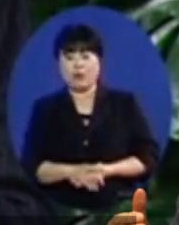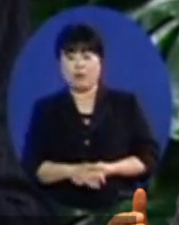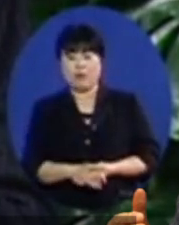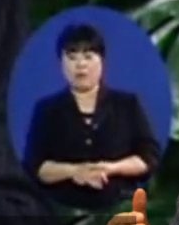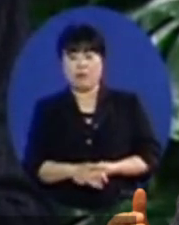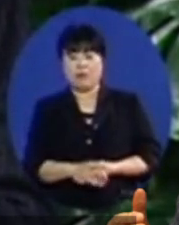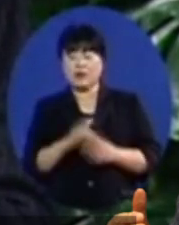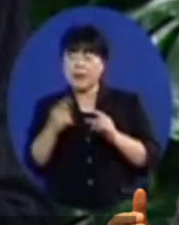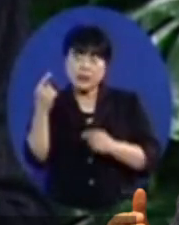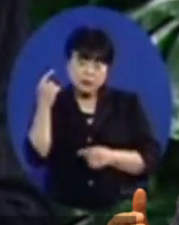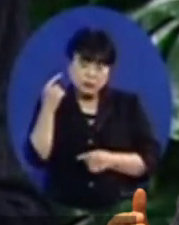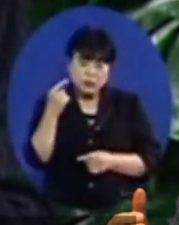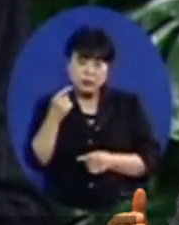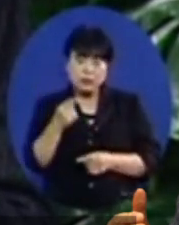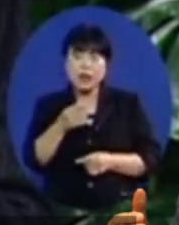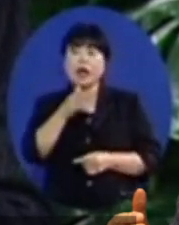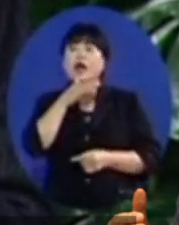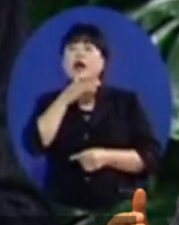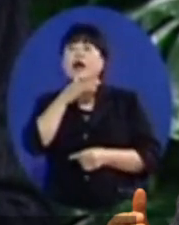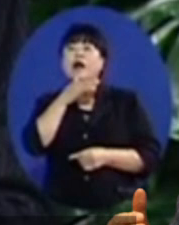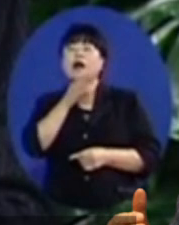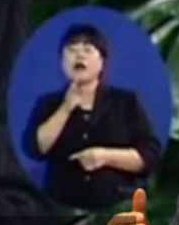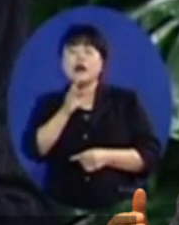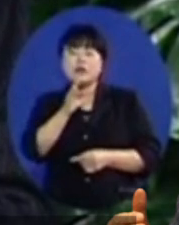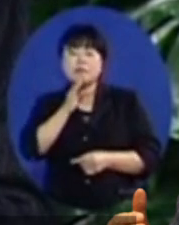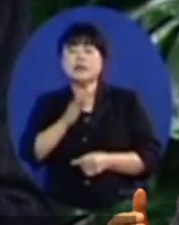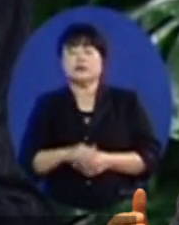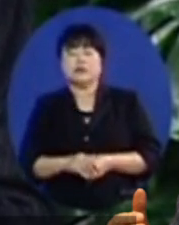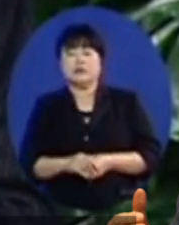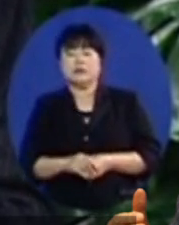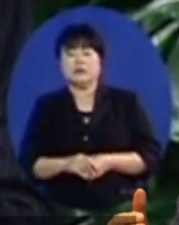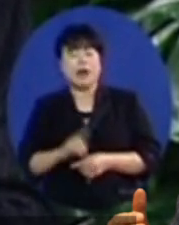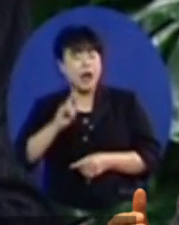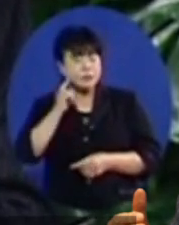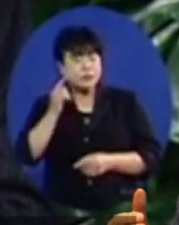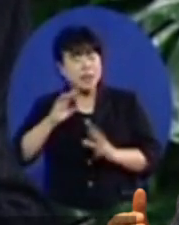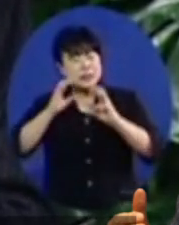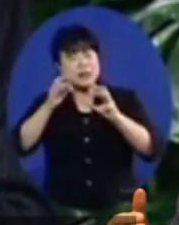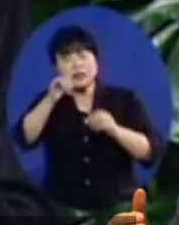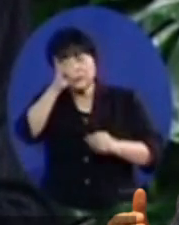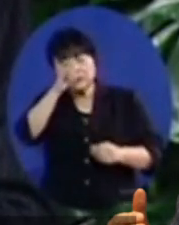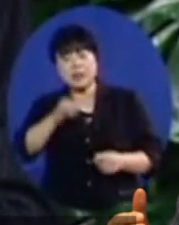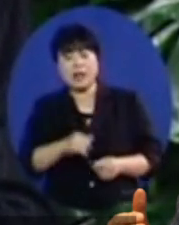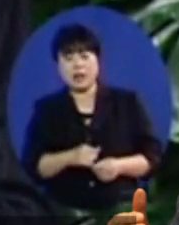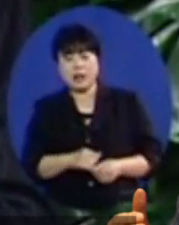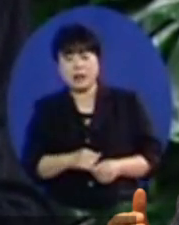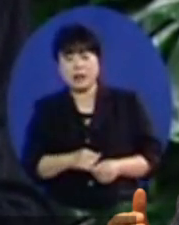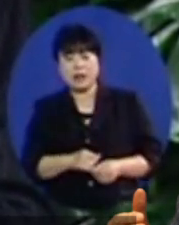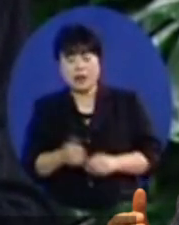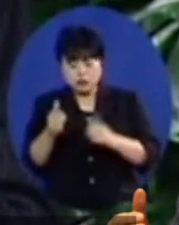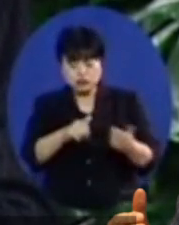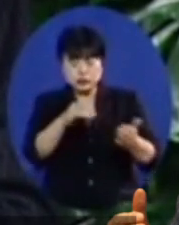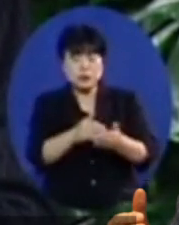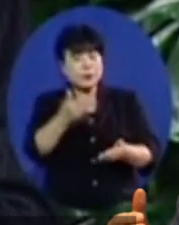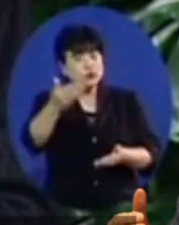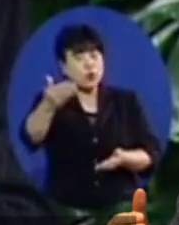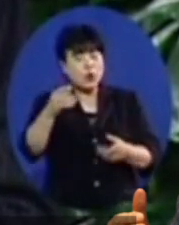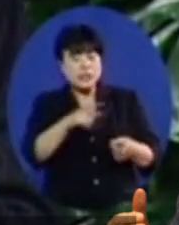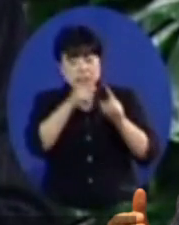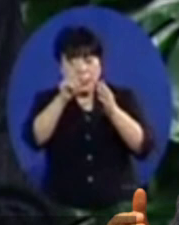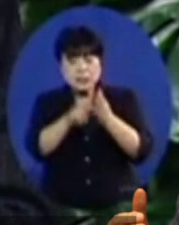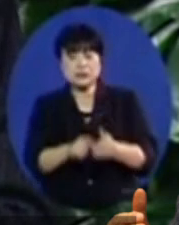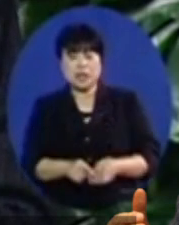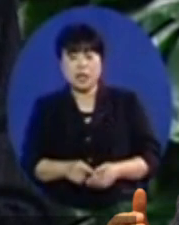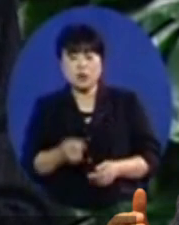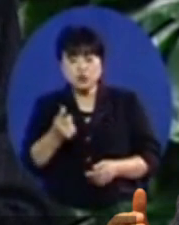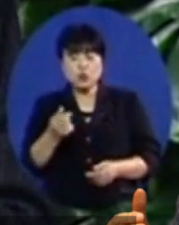내가 그 말 듣고 아 맞았다. 그렇게 아름다운 천당을 하나님이 죽은 후에 준다면 살아있을 때